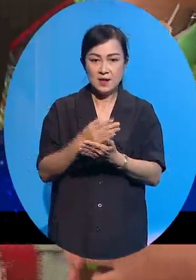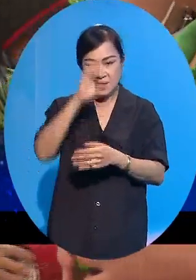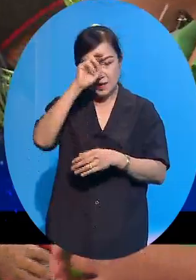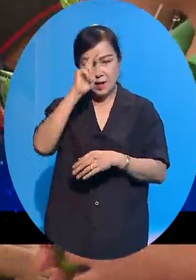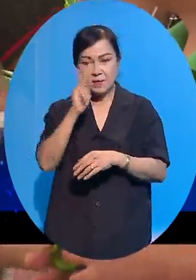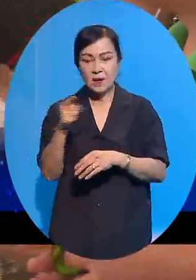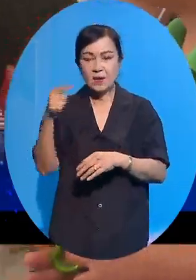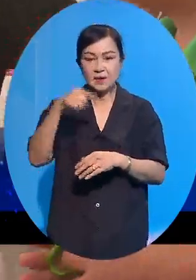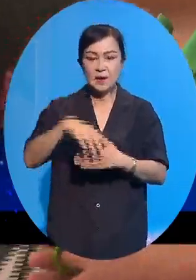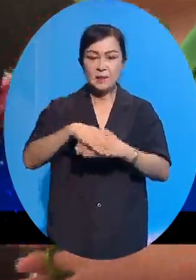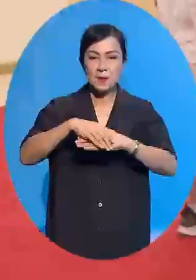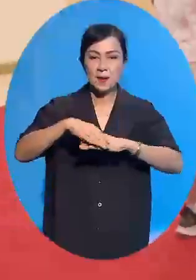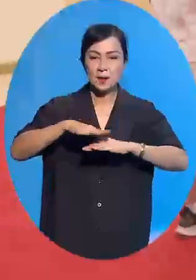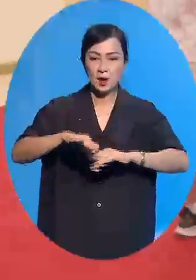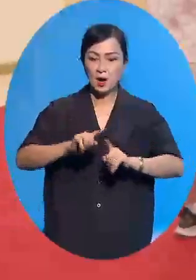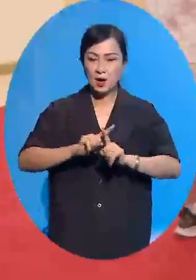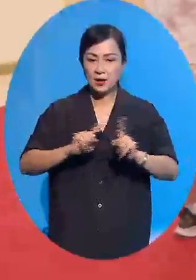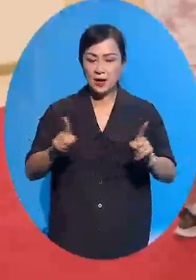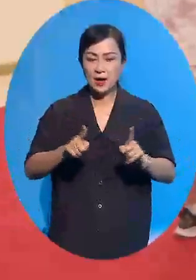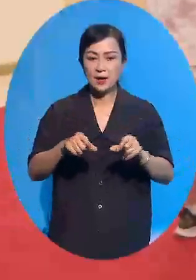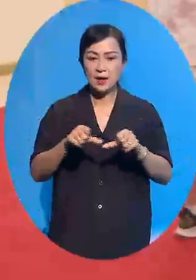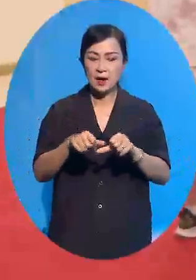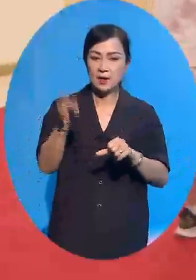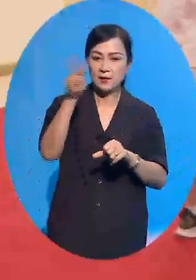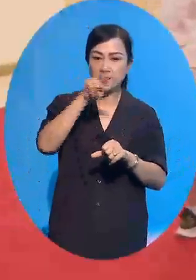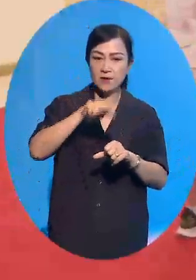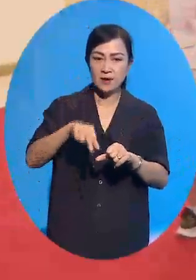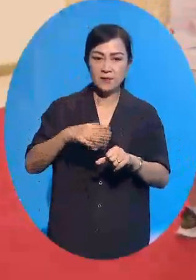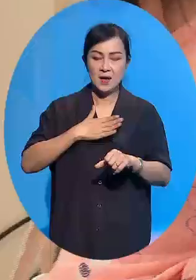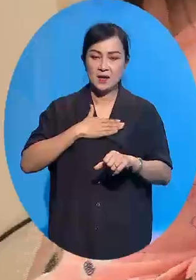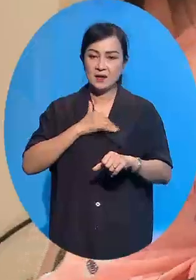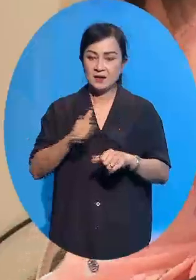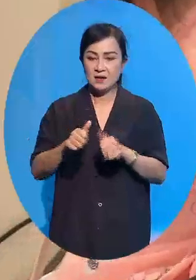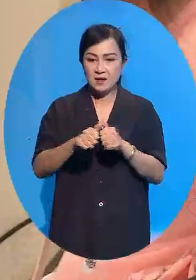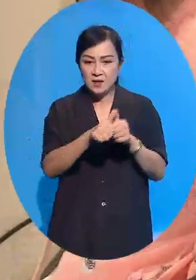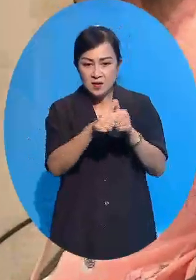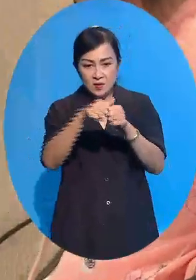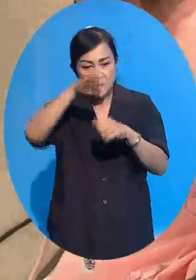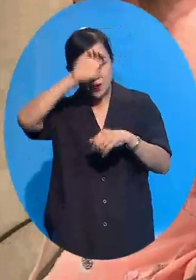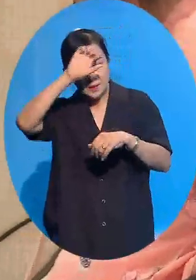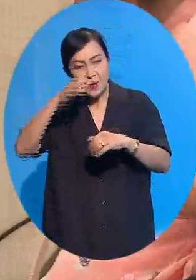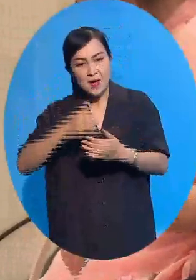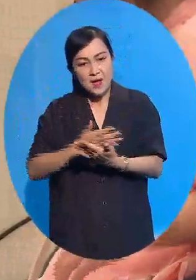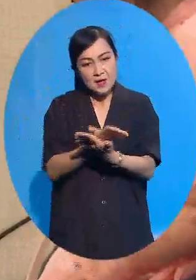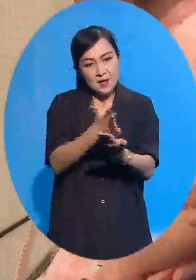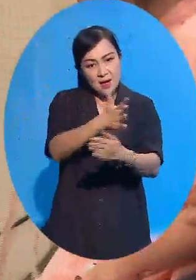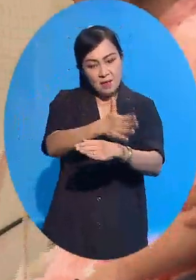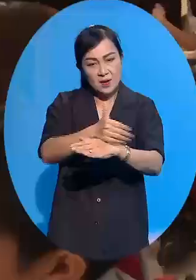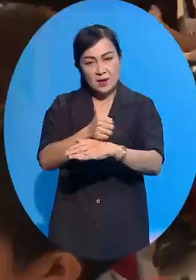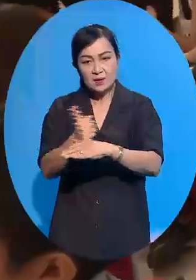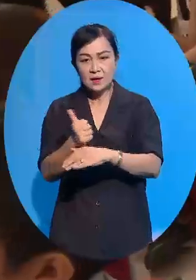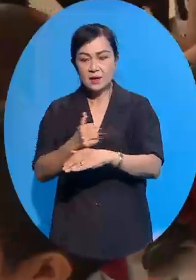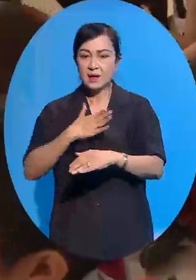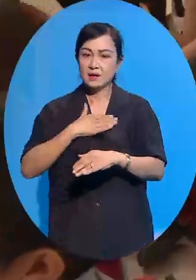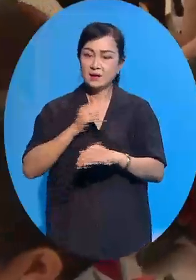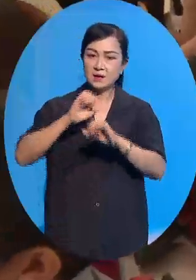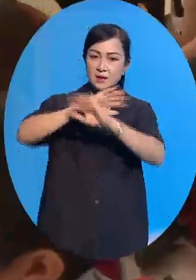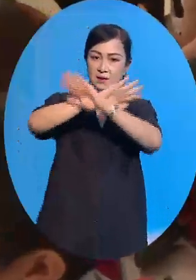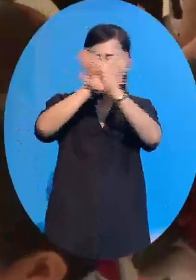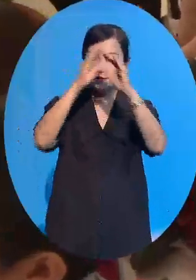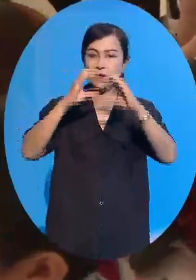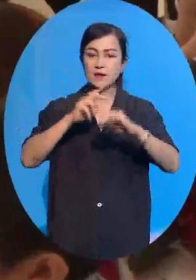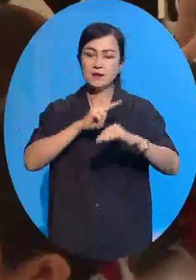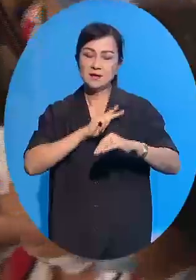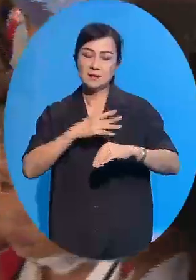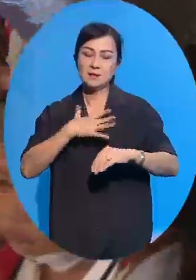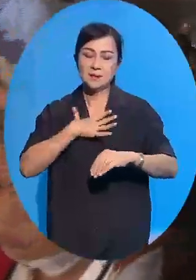cảm hứng đến những bạn nhỏ khác trên lãnh thổ Việt Nam, hãy tự tin theo đuổi đam mê, thể hiện năng khiếu và tự tin tỏa sáng theo cách